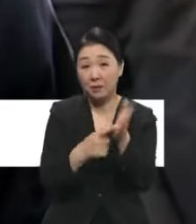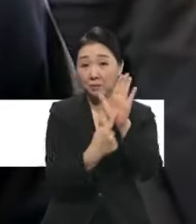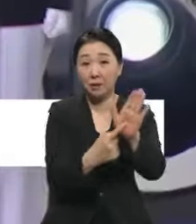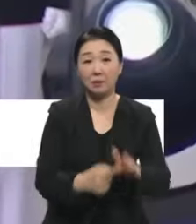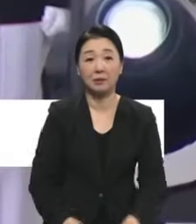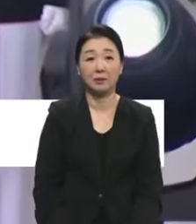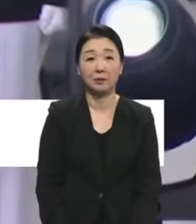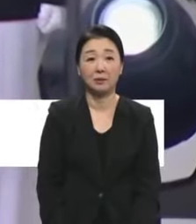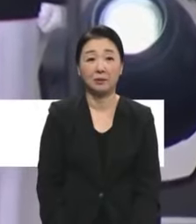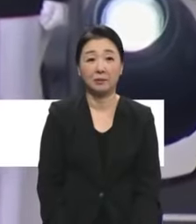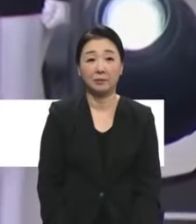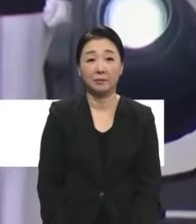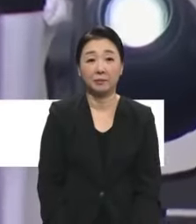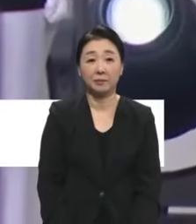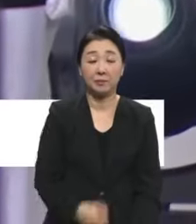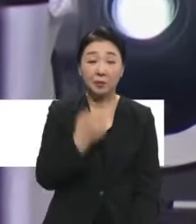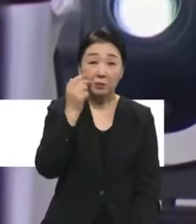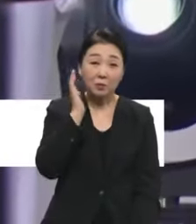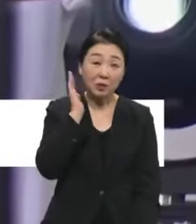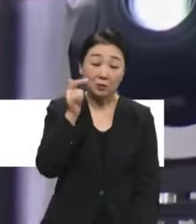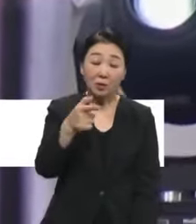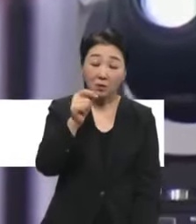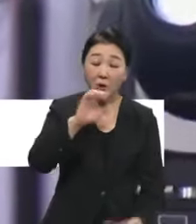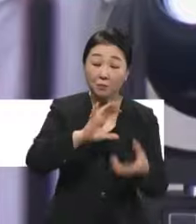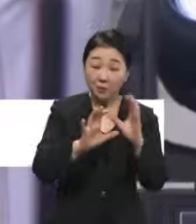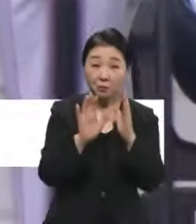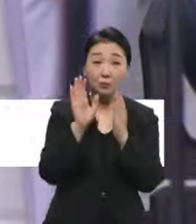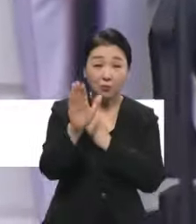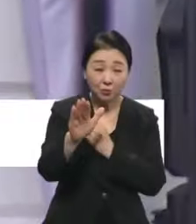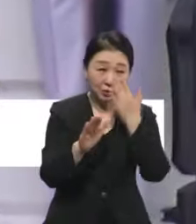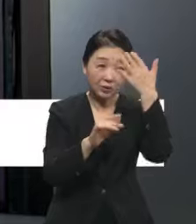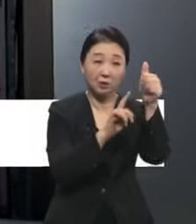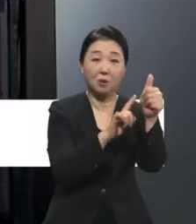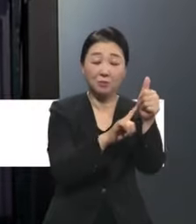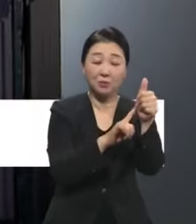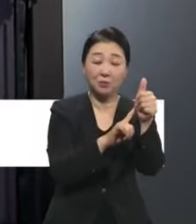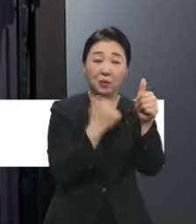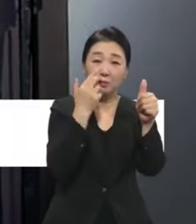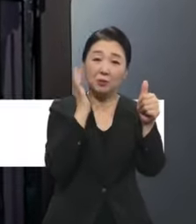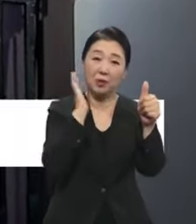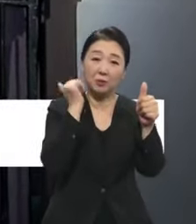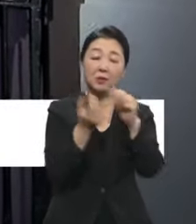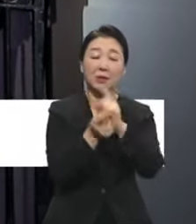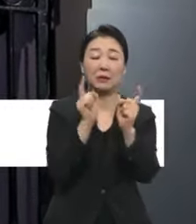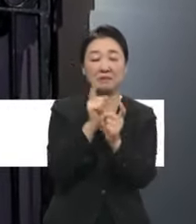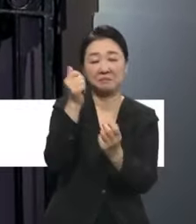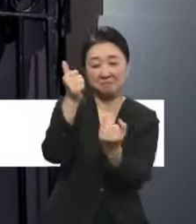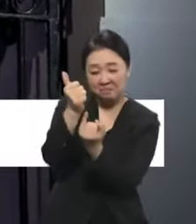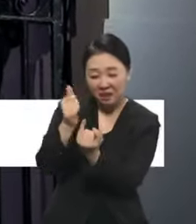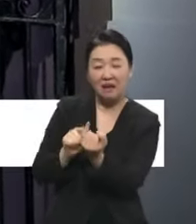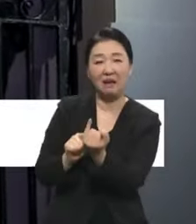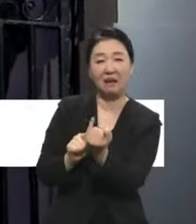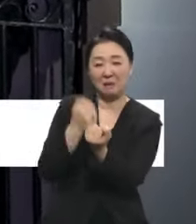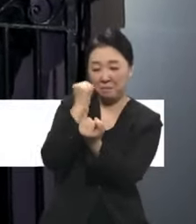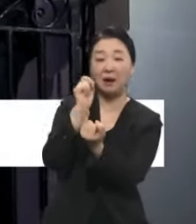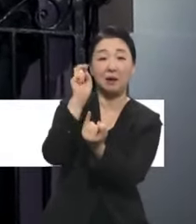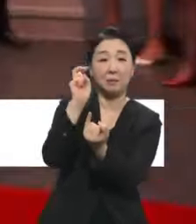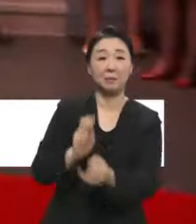했습니다. 앞서 바이든과 첫 TV 토론 직후 트럼프는 바이든을 대신해 해리스의 등장을 예상한 바